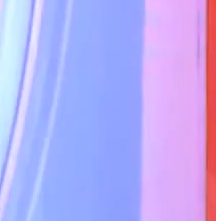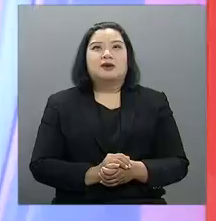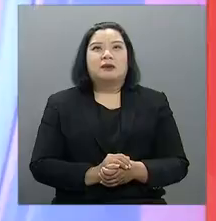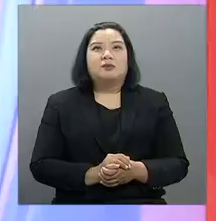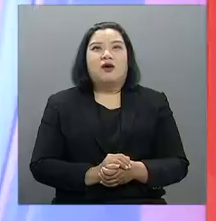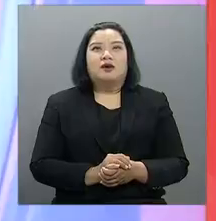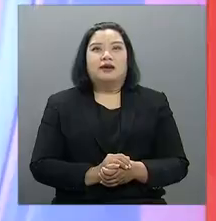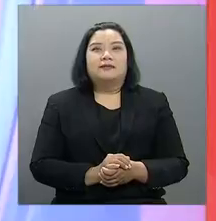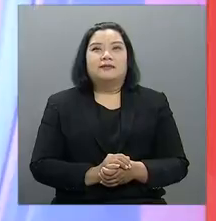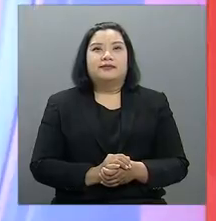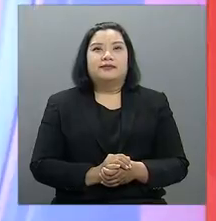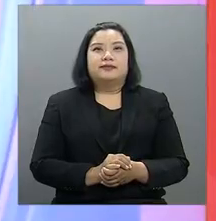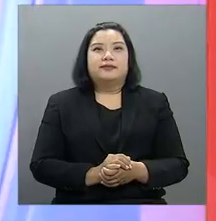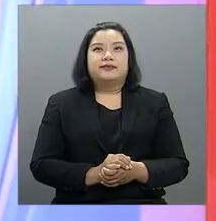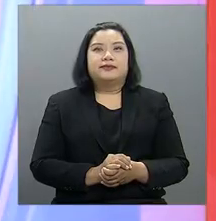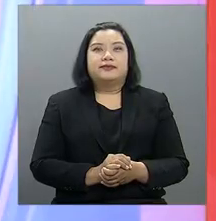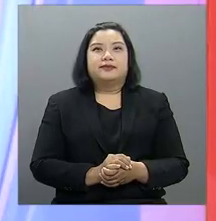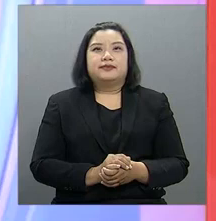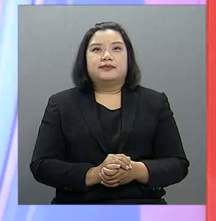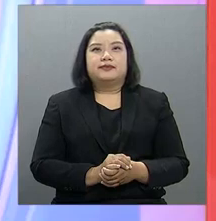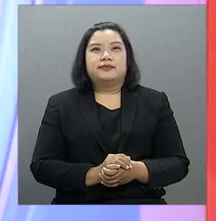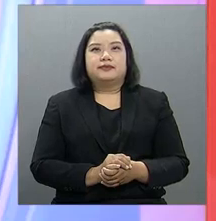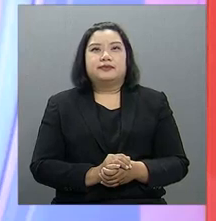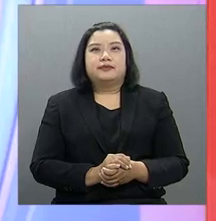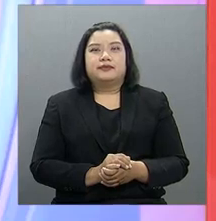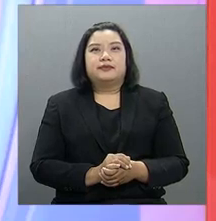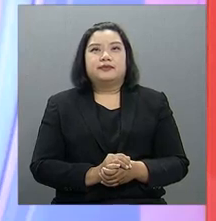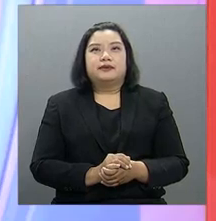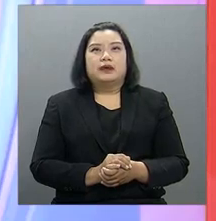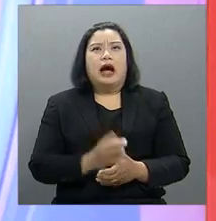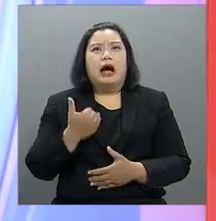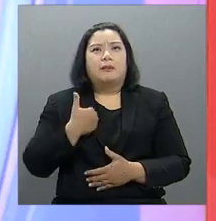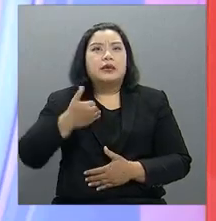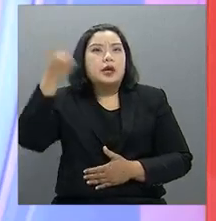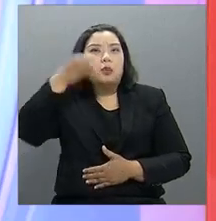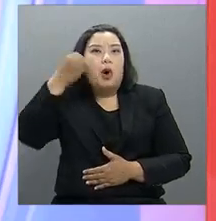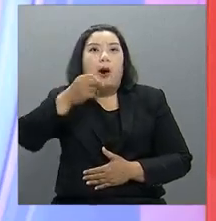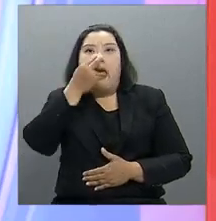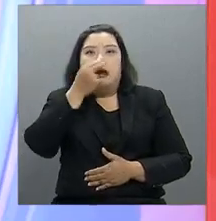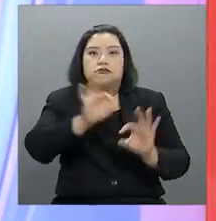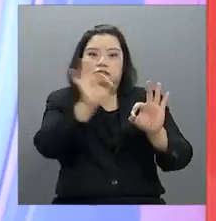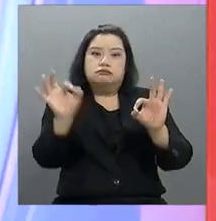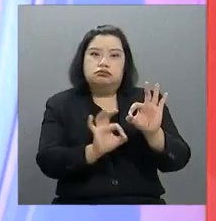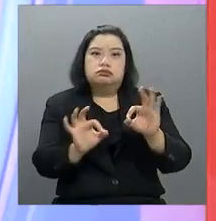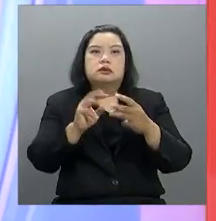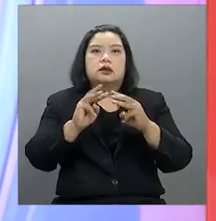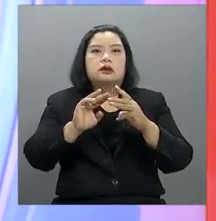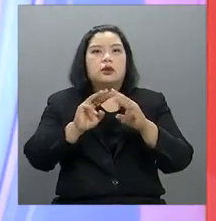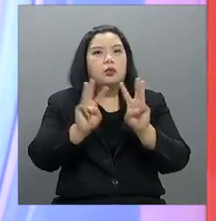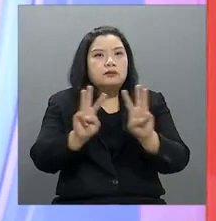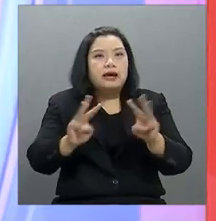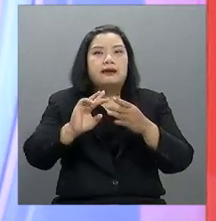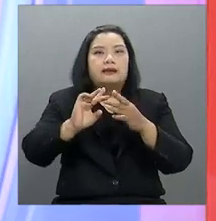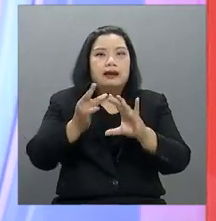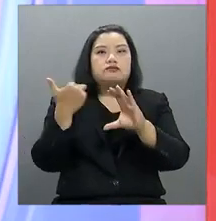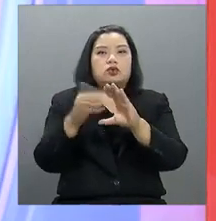อย่างที่คุณต๊อบเล่าให้คุณผู้ชมฟังไปเมื่อสักครู่นี้นะครับเป็นประเด็นที่ถูกโพสต์ลงในสื่อสังคมออนไลน์แล้วคนก็ตั้งคำถามคนก็เข้าไปคอมเมนต์กัน